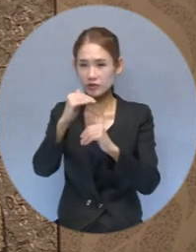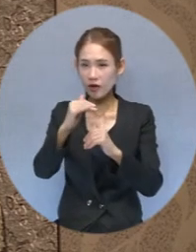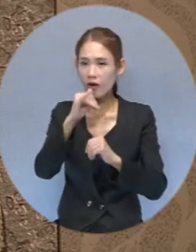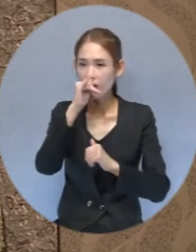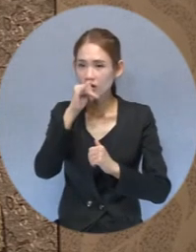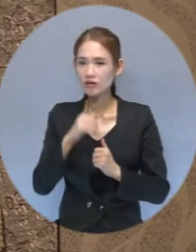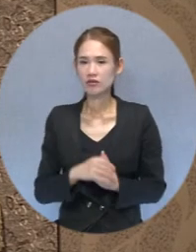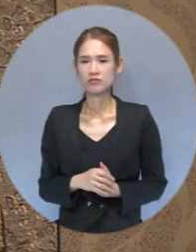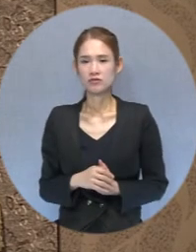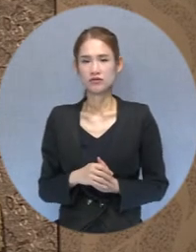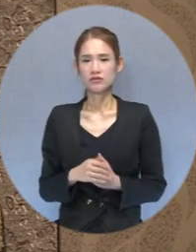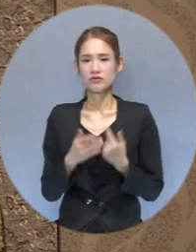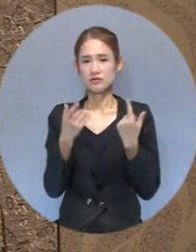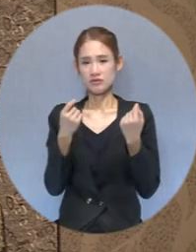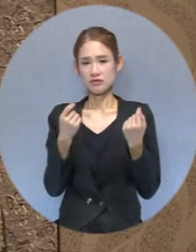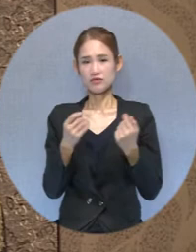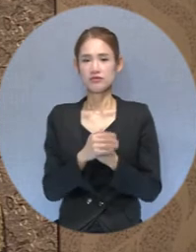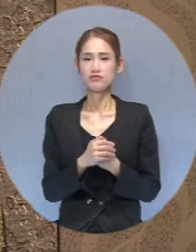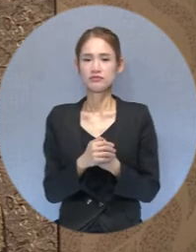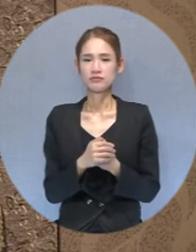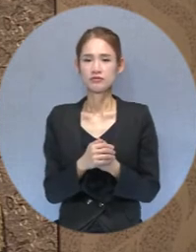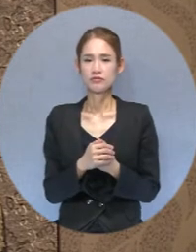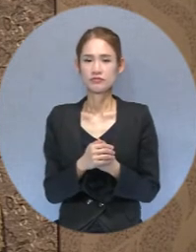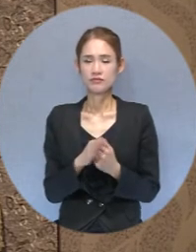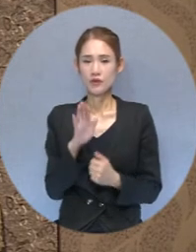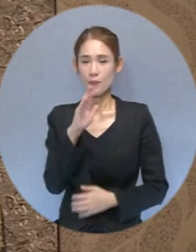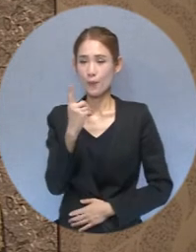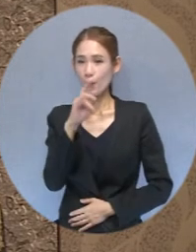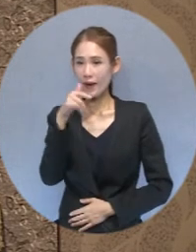뭐 그런 부분들도 있고, 그 다음에 이제 우리가